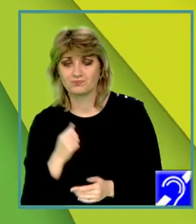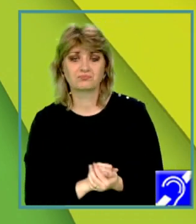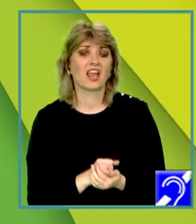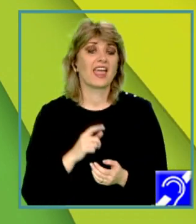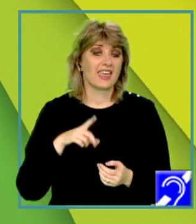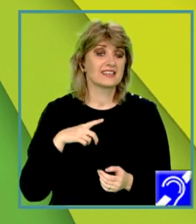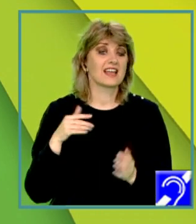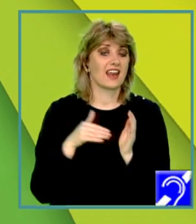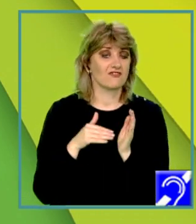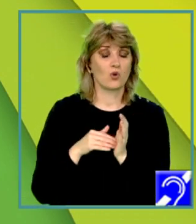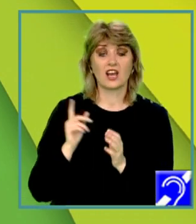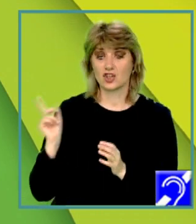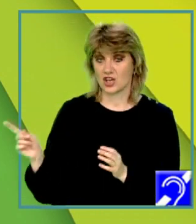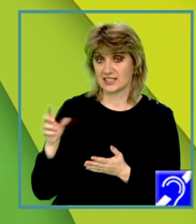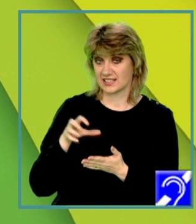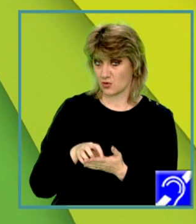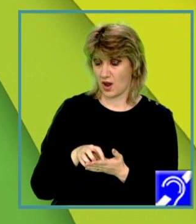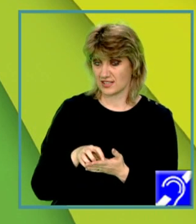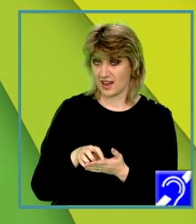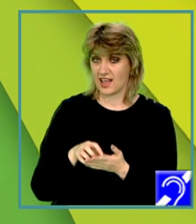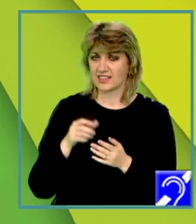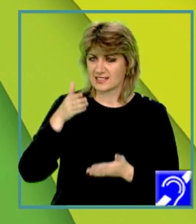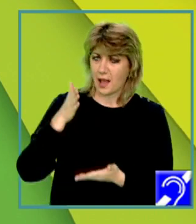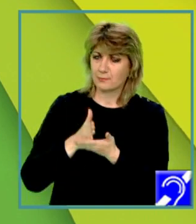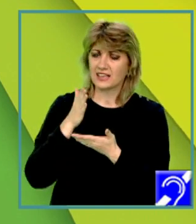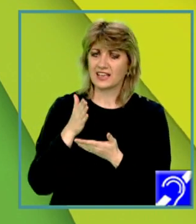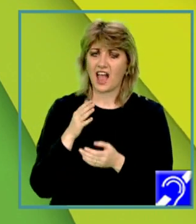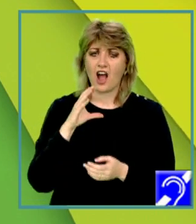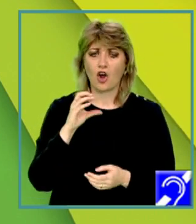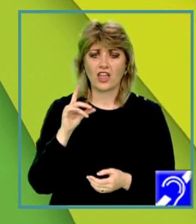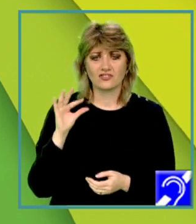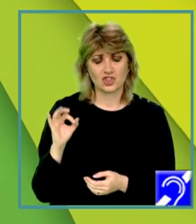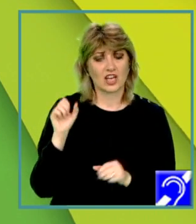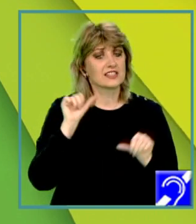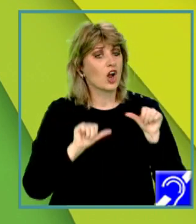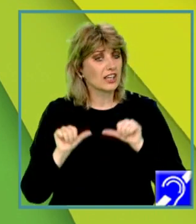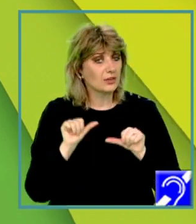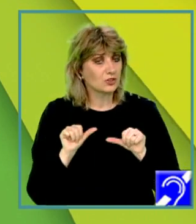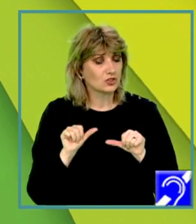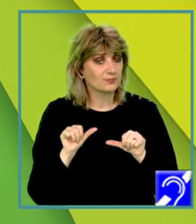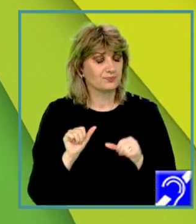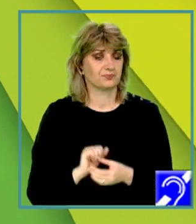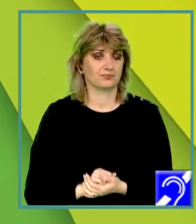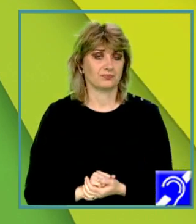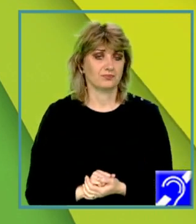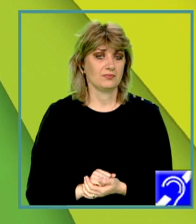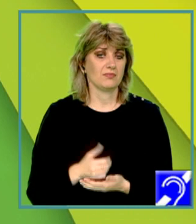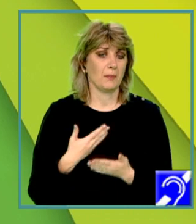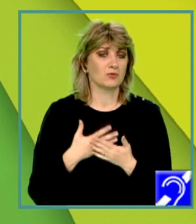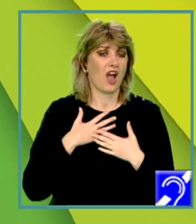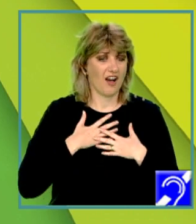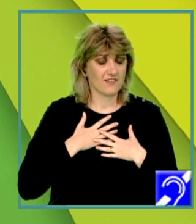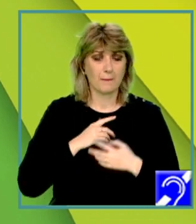nevoie în această situație de stabilirea coeficienților chimic de că avem